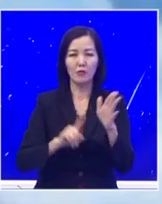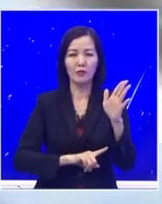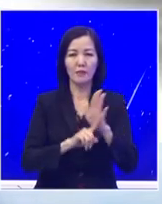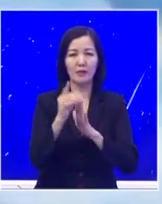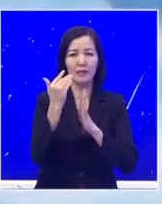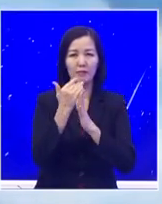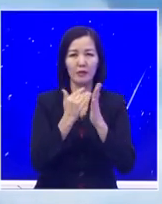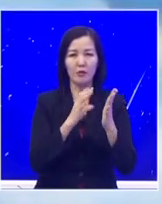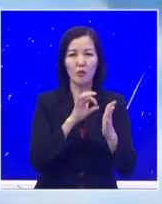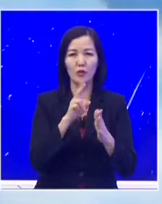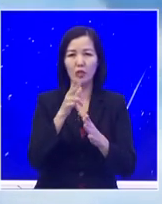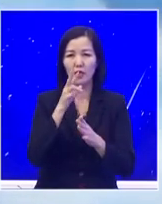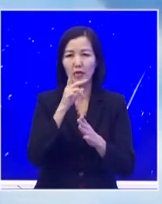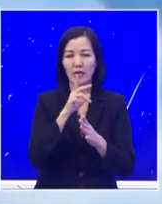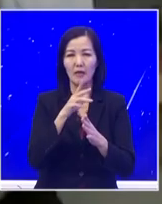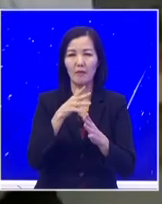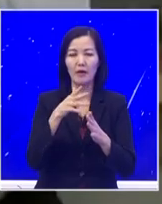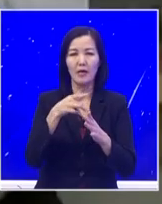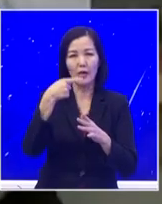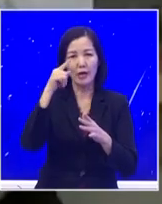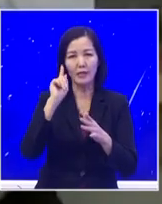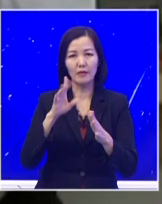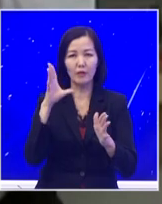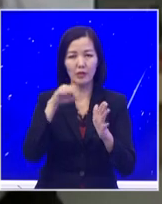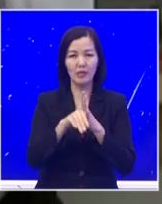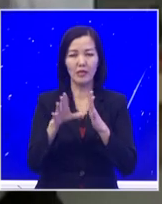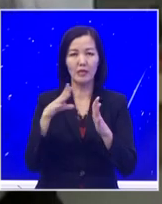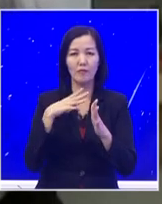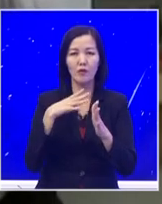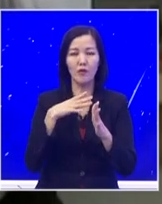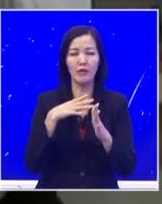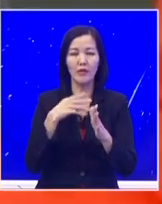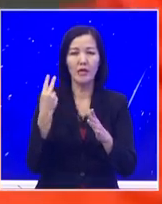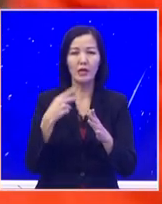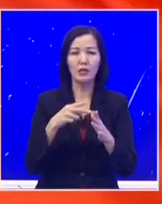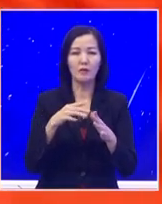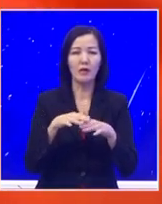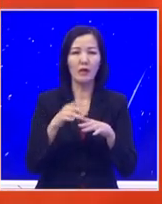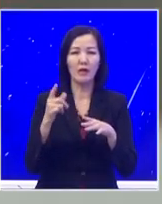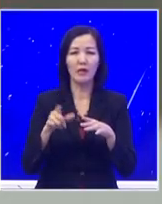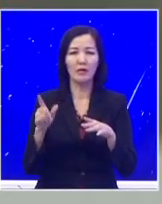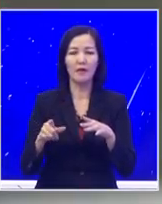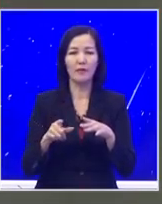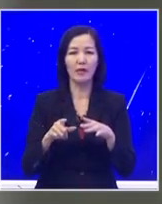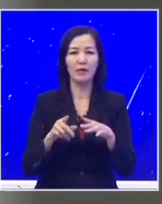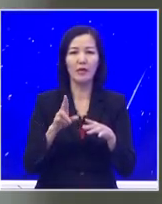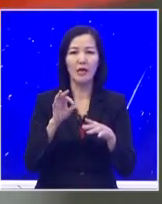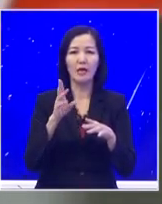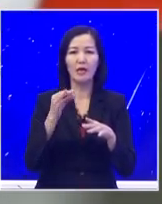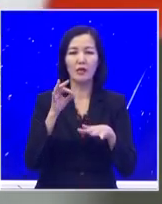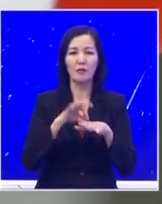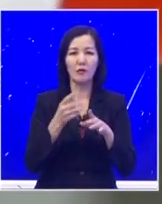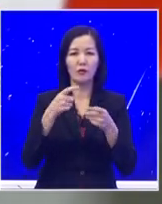тізімге Оңтүстік Корея мен Әзірбайжан енбек. Денсаулық сақтау министрі мәліметінше 20-ға жуық тұрғын коронавирус күдігіне ілінген.